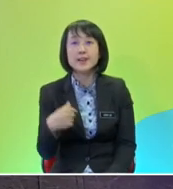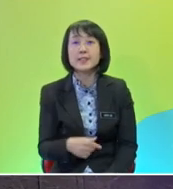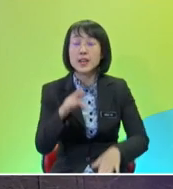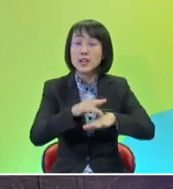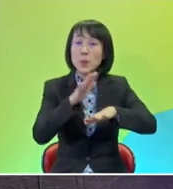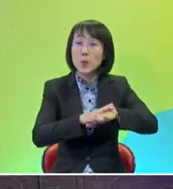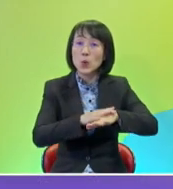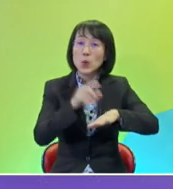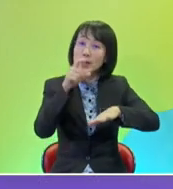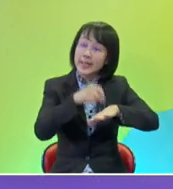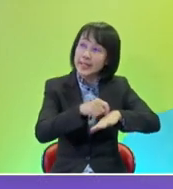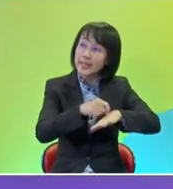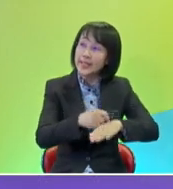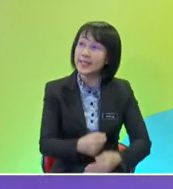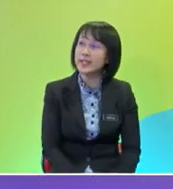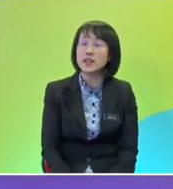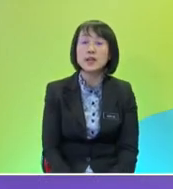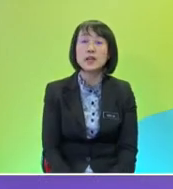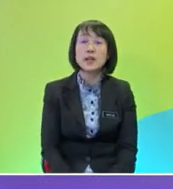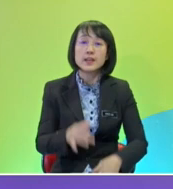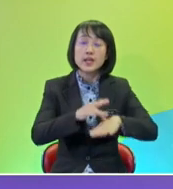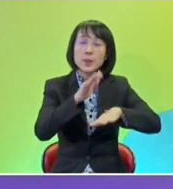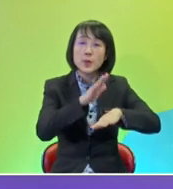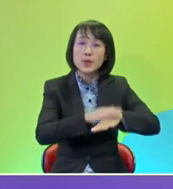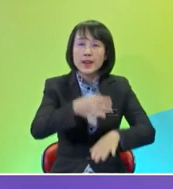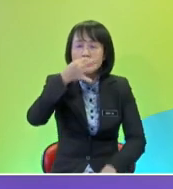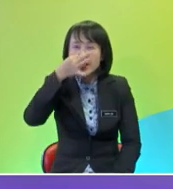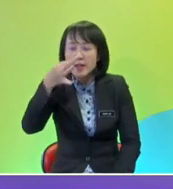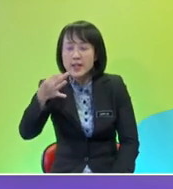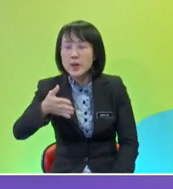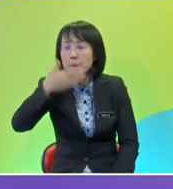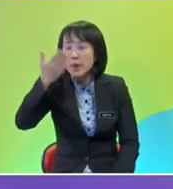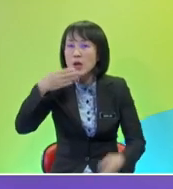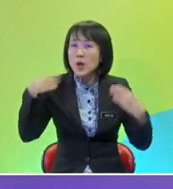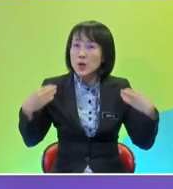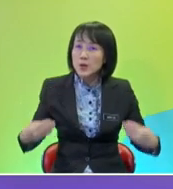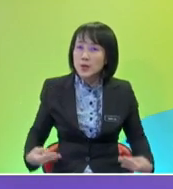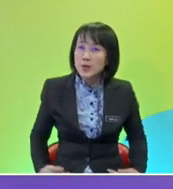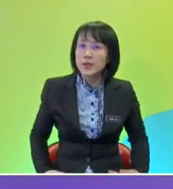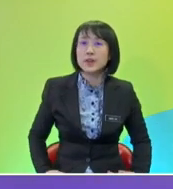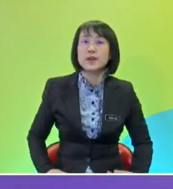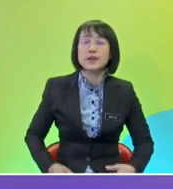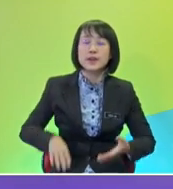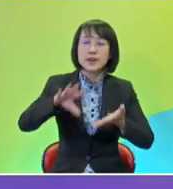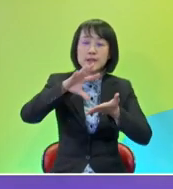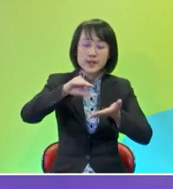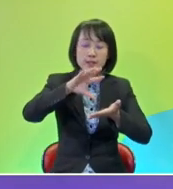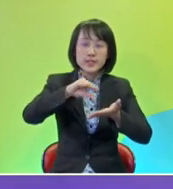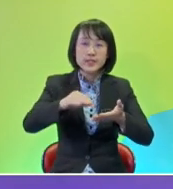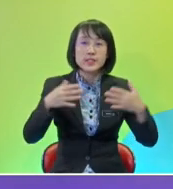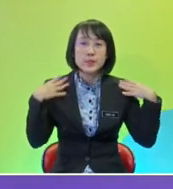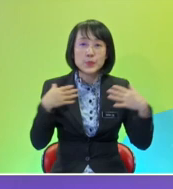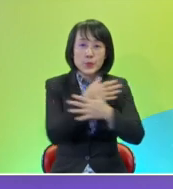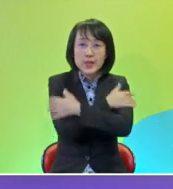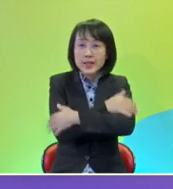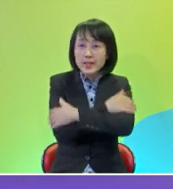Nyamuk ni dia tertarik kepada bau badan. Apa yang kita pakai? Shampoo yang kita pakai, sabun mandi yang kita